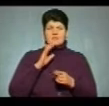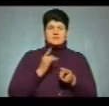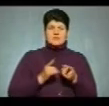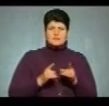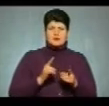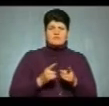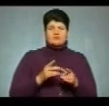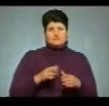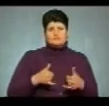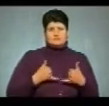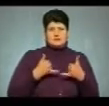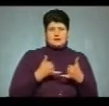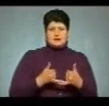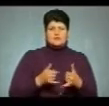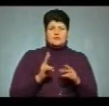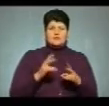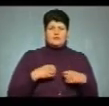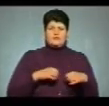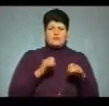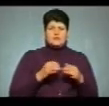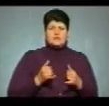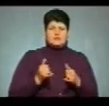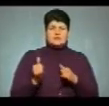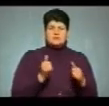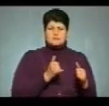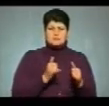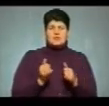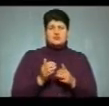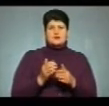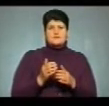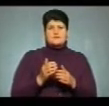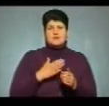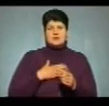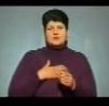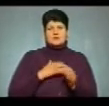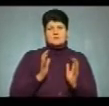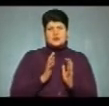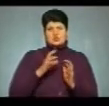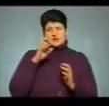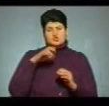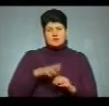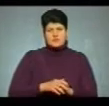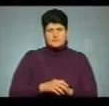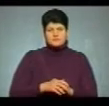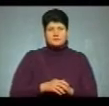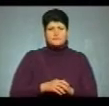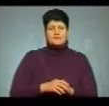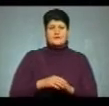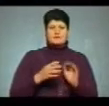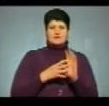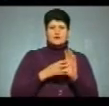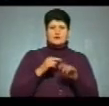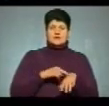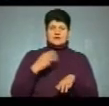дань, яку дали ці воїни заради забезпечення і збереження нашої держави. О 9 годині 30 хвилин на алеї